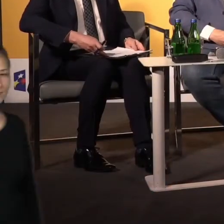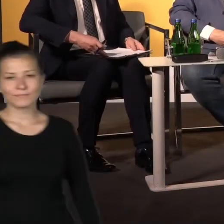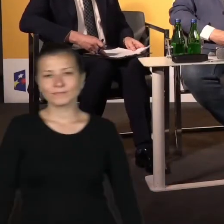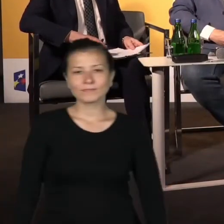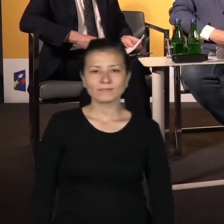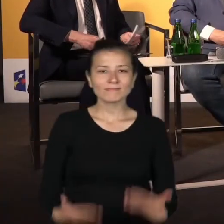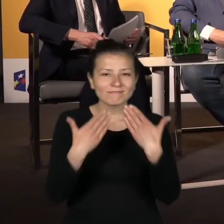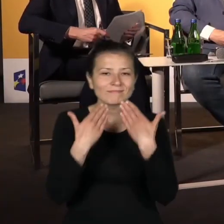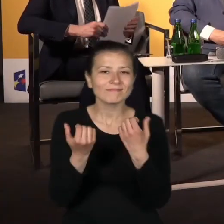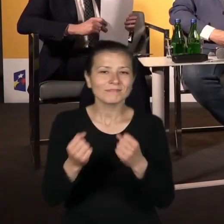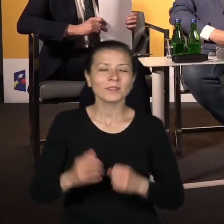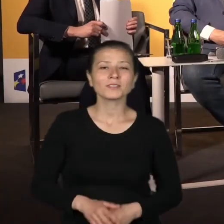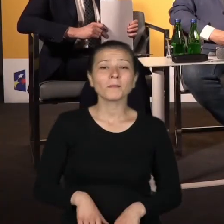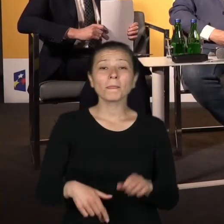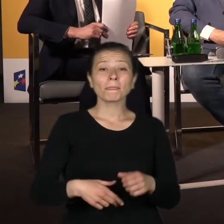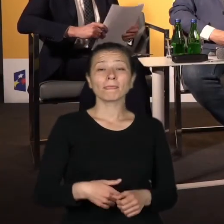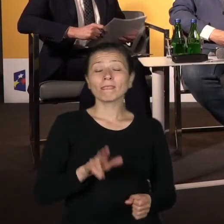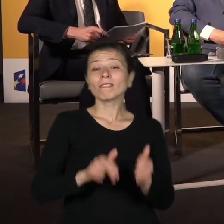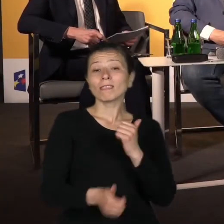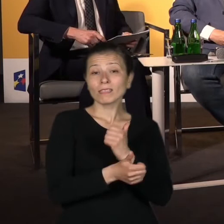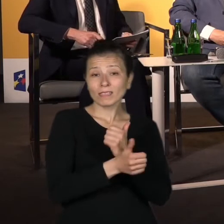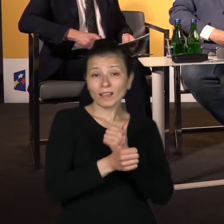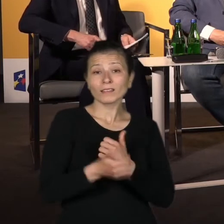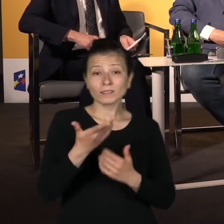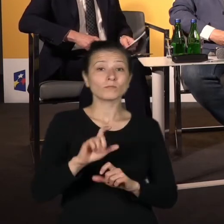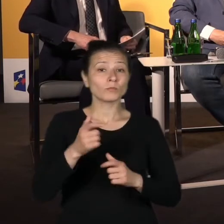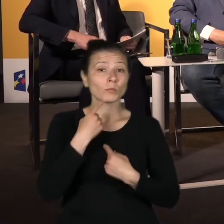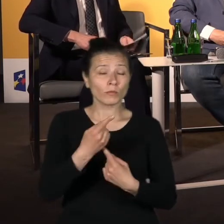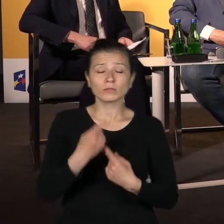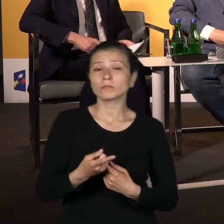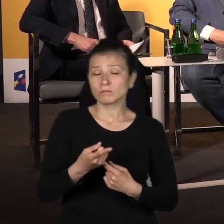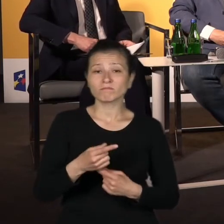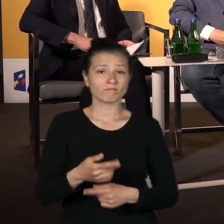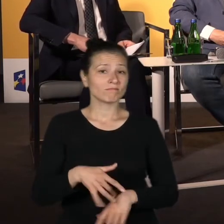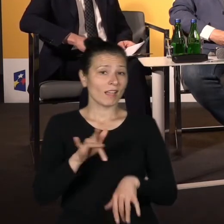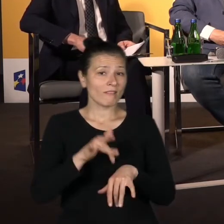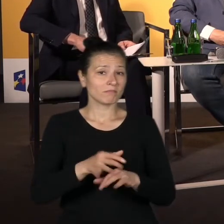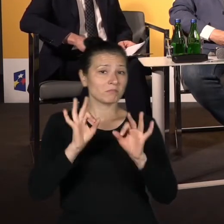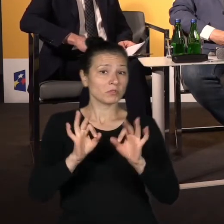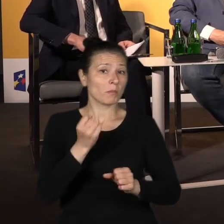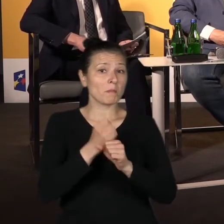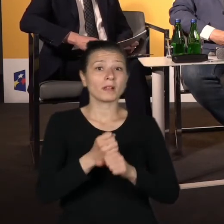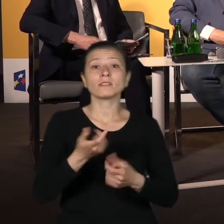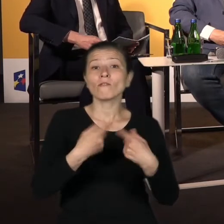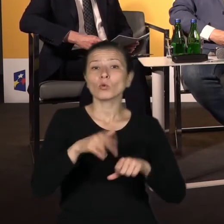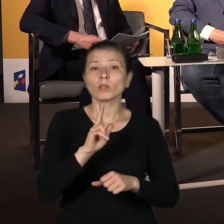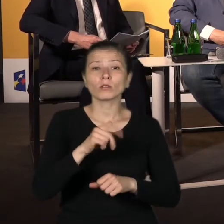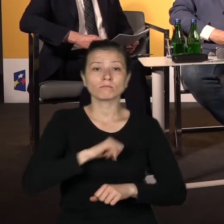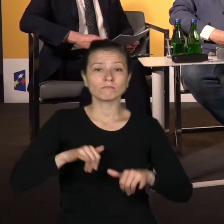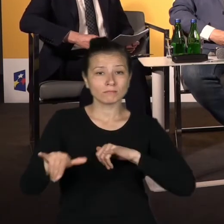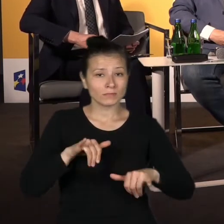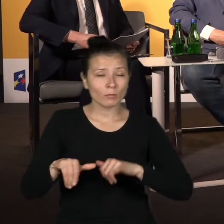profesorze. Te dane, które pan podał, są najlepszym świadectwem takiej dobrej pracy wykonywanej przez samorządy i to jest niezwykle